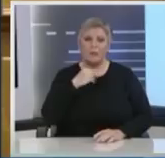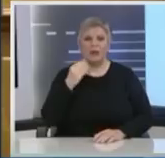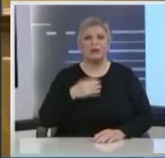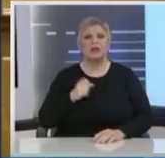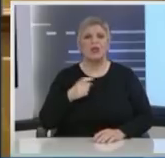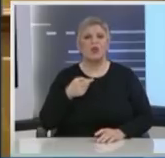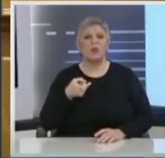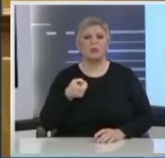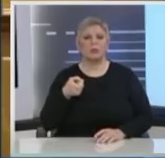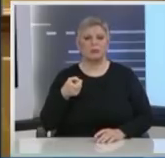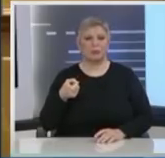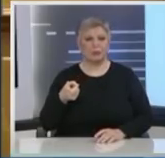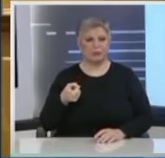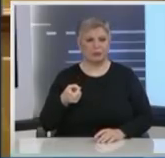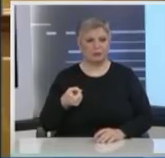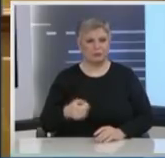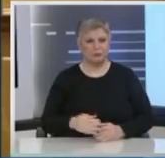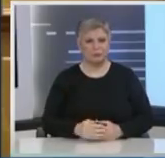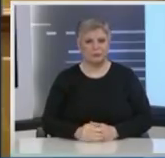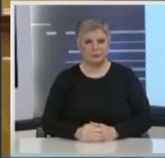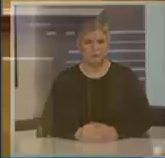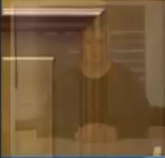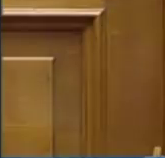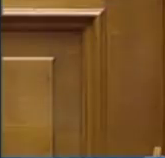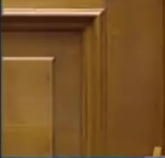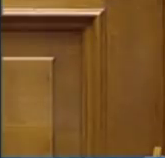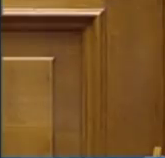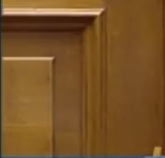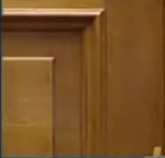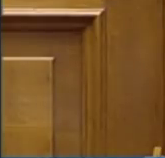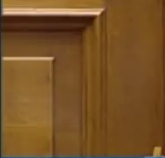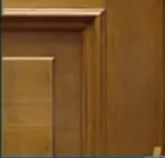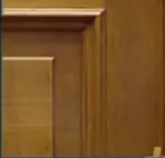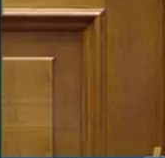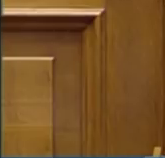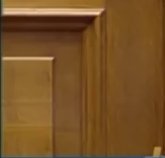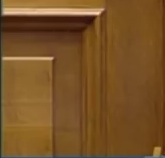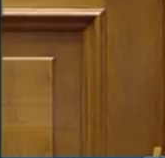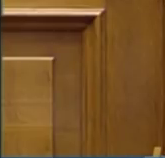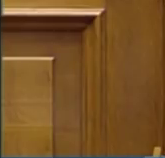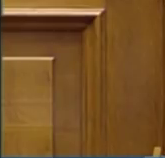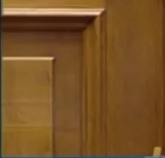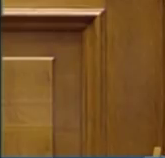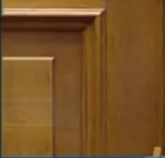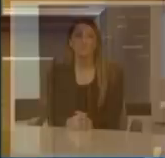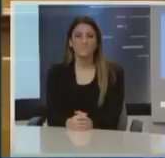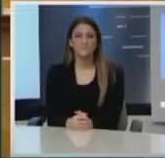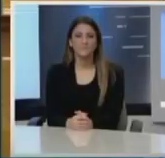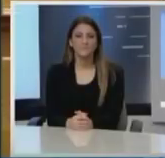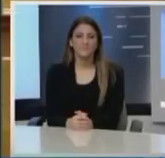Ψάχνουμε τα πόθερα των πολιτικών. Το ξέρετε ότι υπάρχει δημοσιογράφος, κύριος Γιώργος